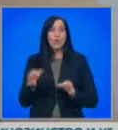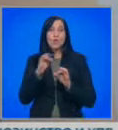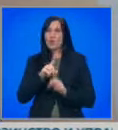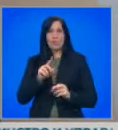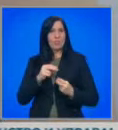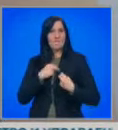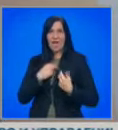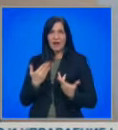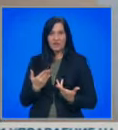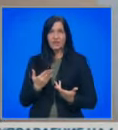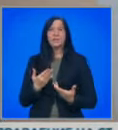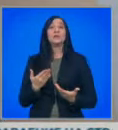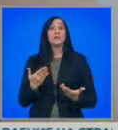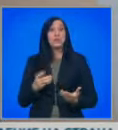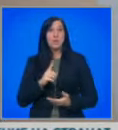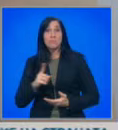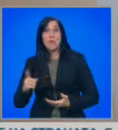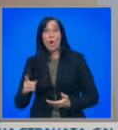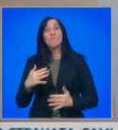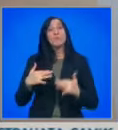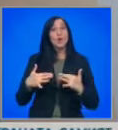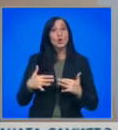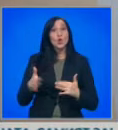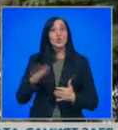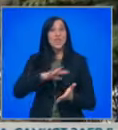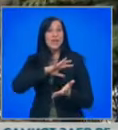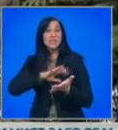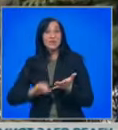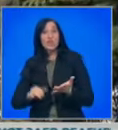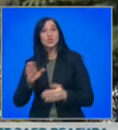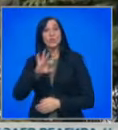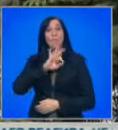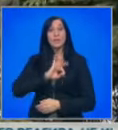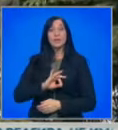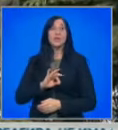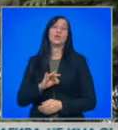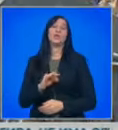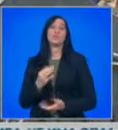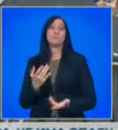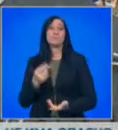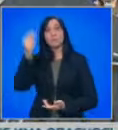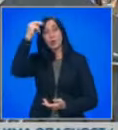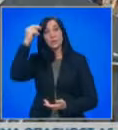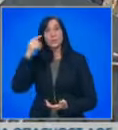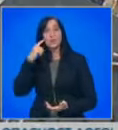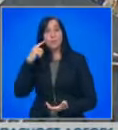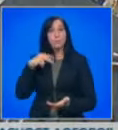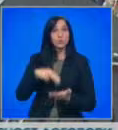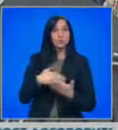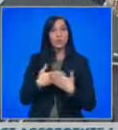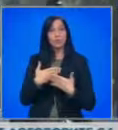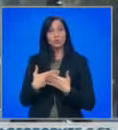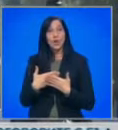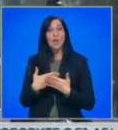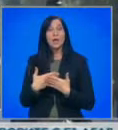не верува, че никой в Македония ще свали, ще победи, ще надвладее българските позиции по